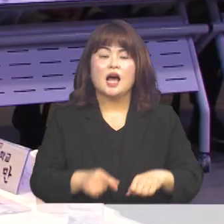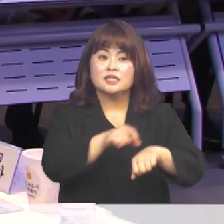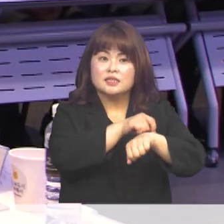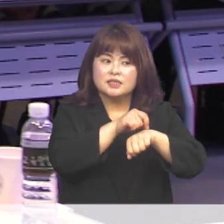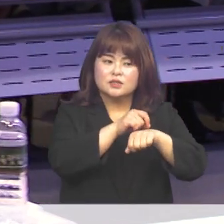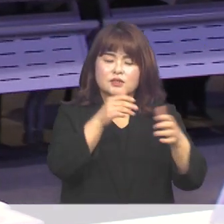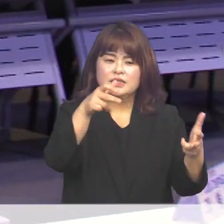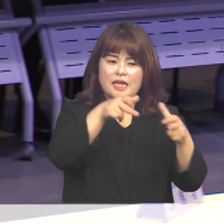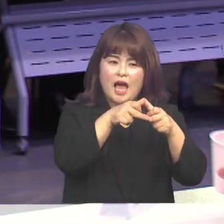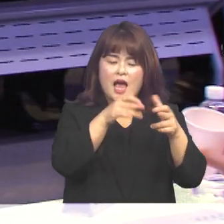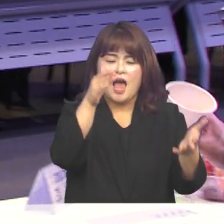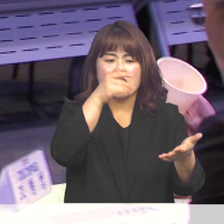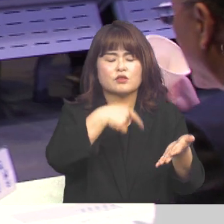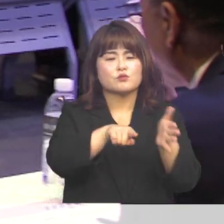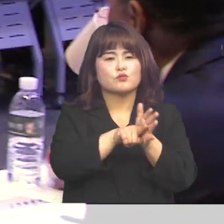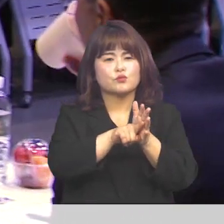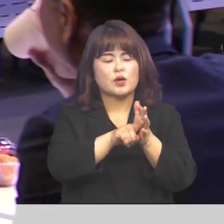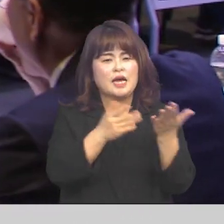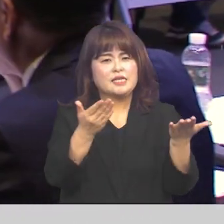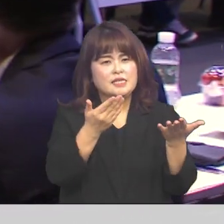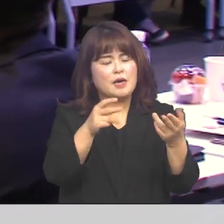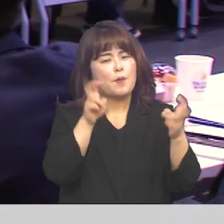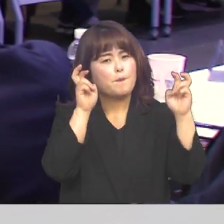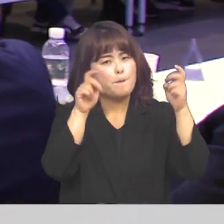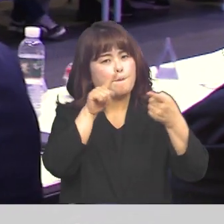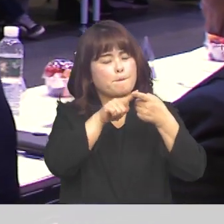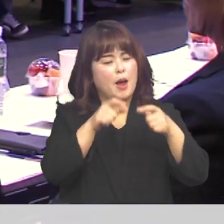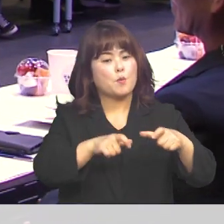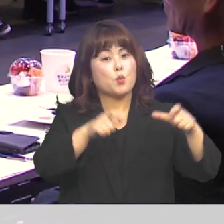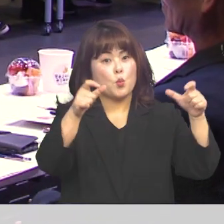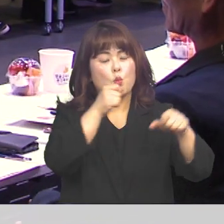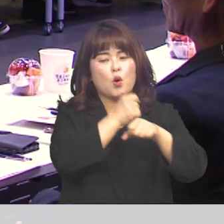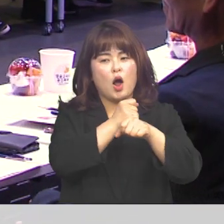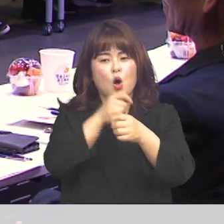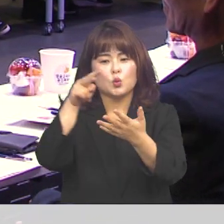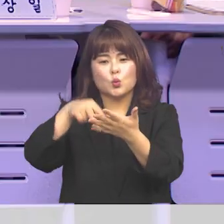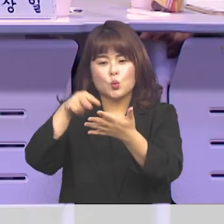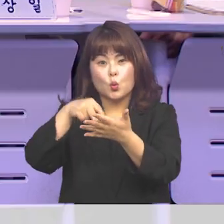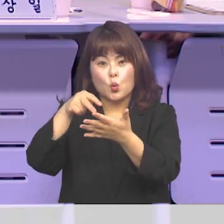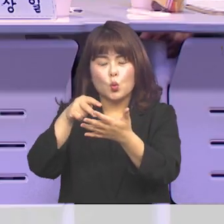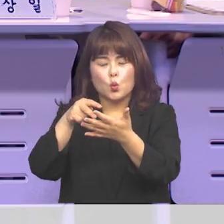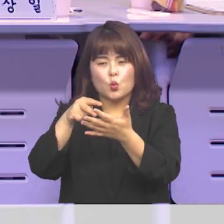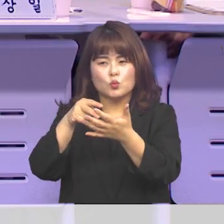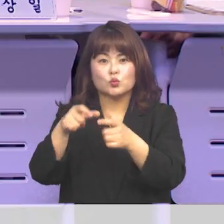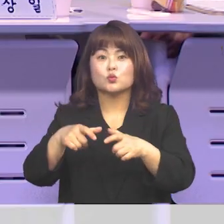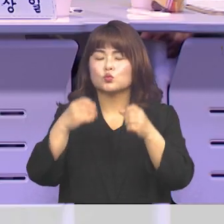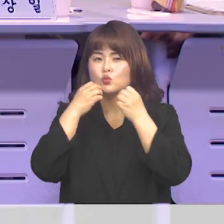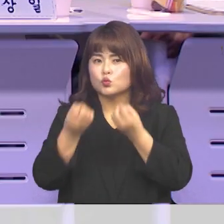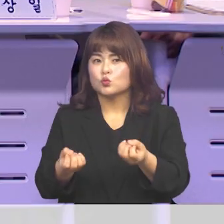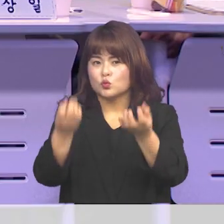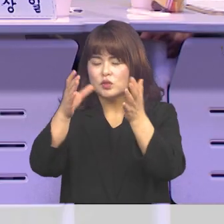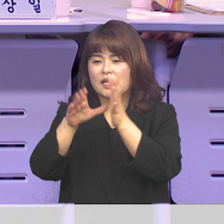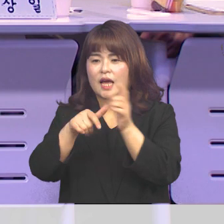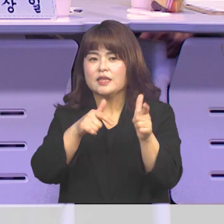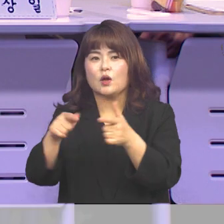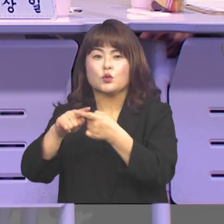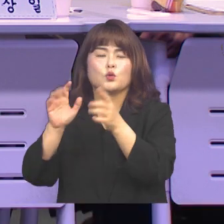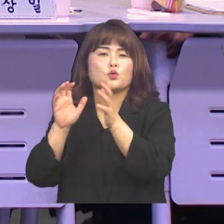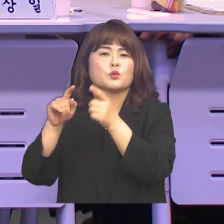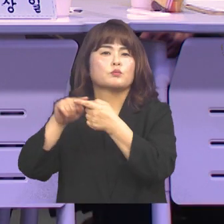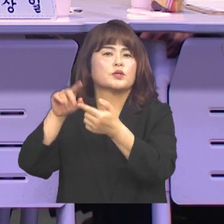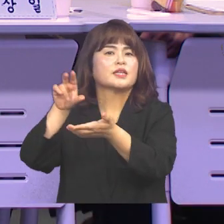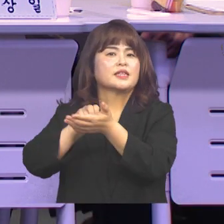또한 특수학급의 장애 학생을 위한 직업 프로그램의 공모 프로그램 확대와 독서 축제 및 토론대회 필요성이